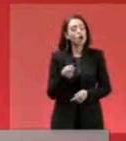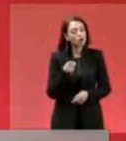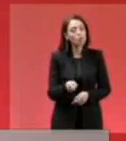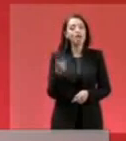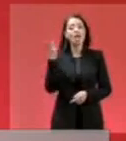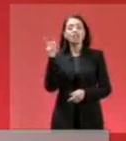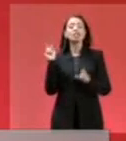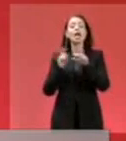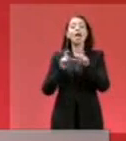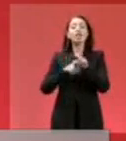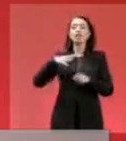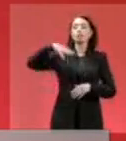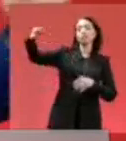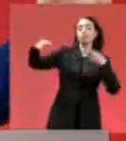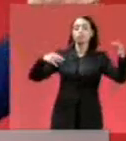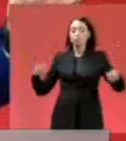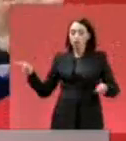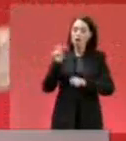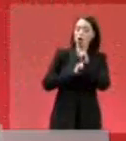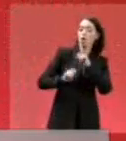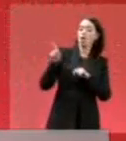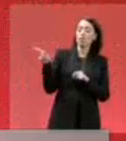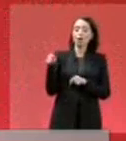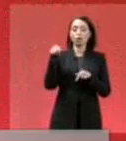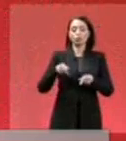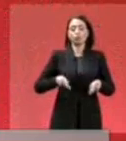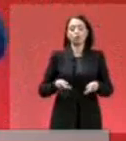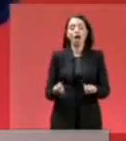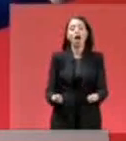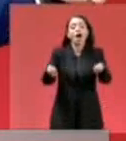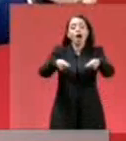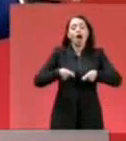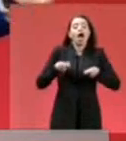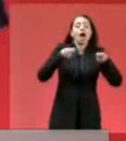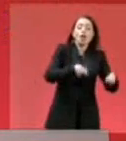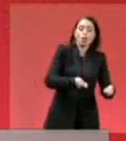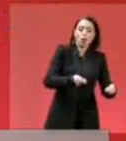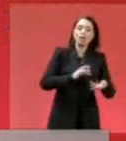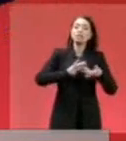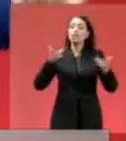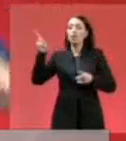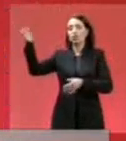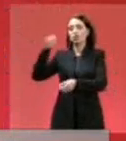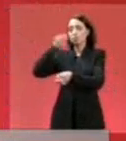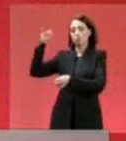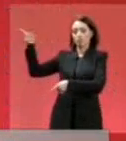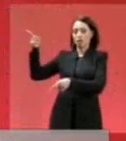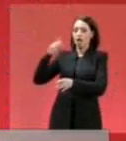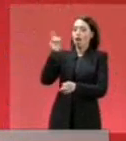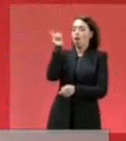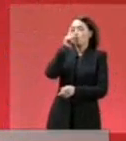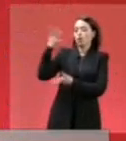να παίρνουν από 2 έργα, άρα έχουμε και μεγάλη διασπορά στους αναδόχους σε αντίθεση με όσα κατά καιρούς έχουν βγει στη